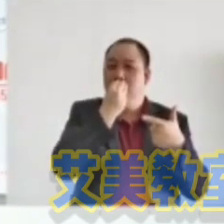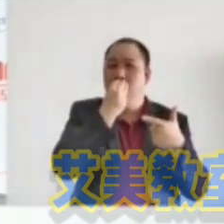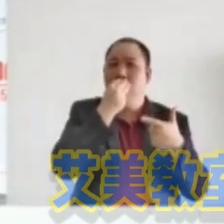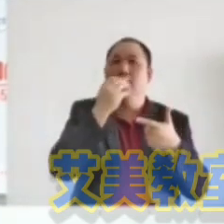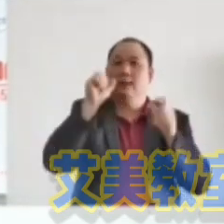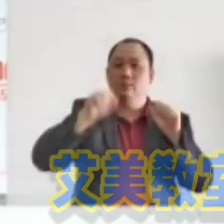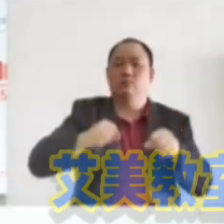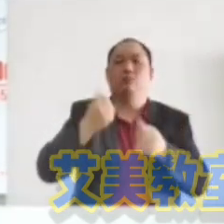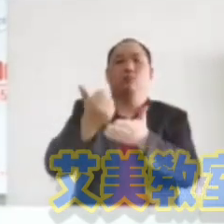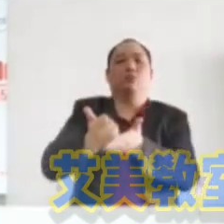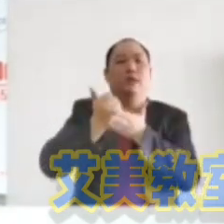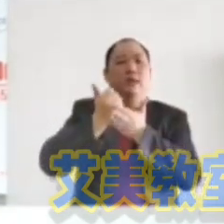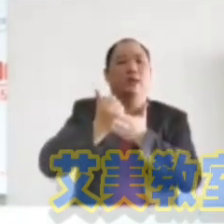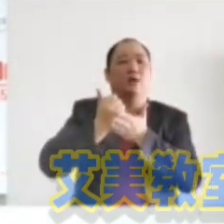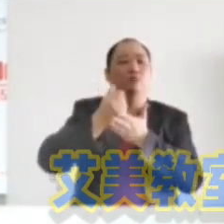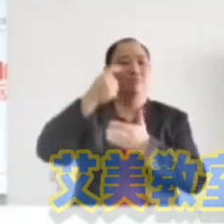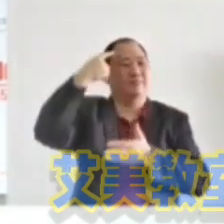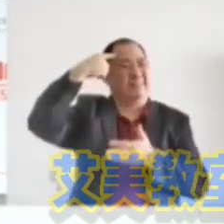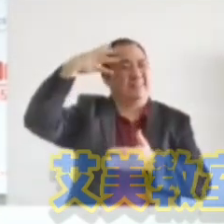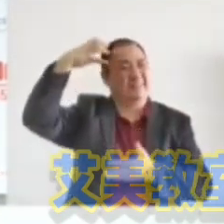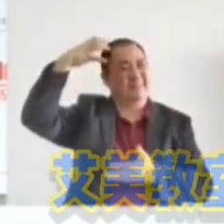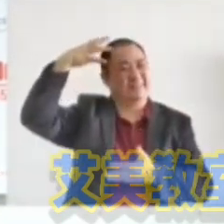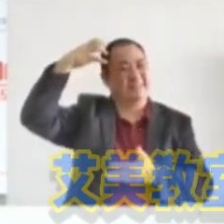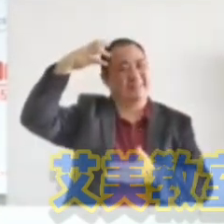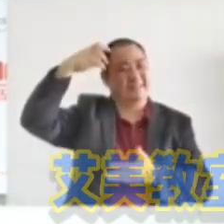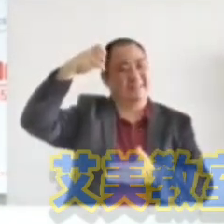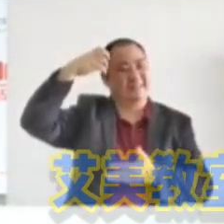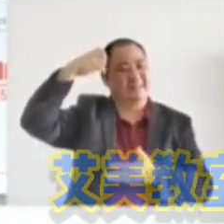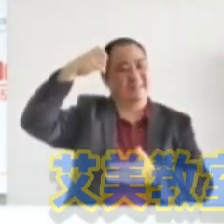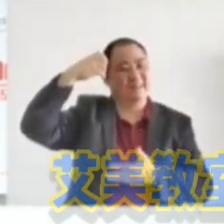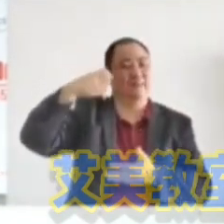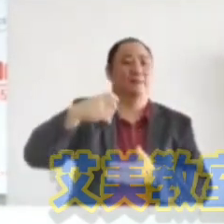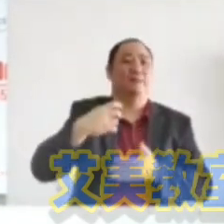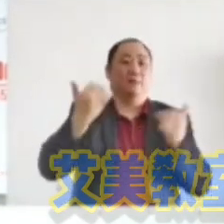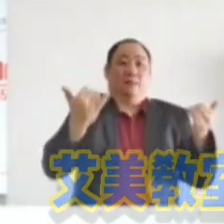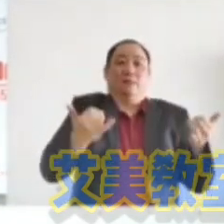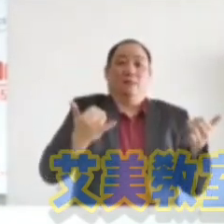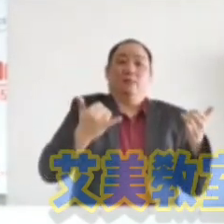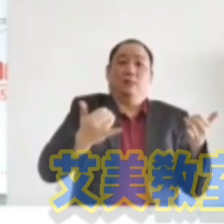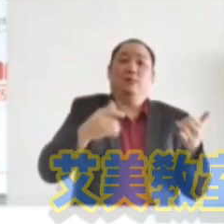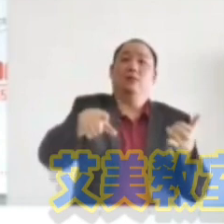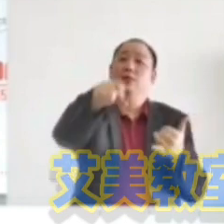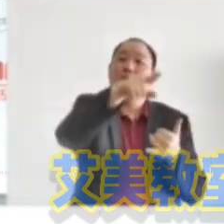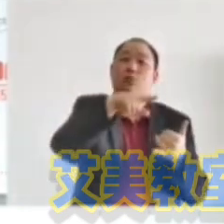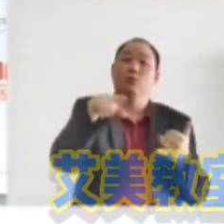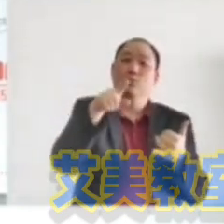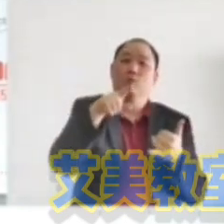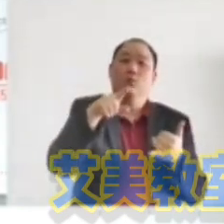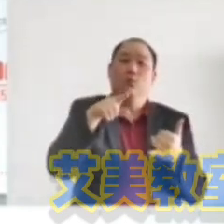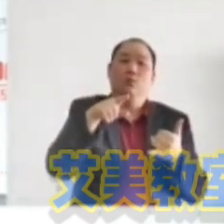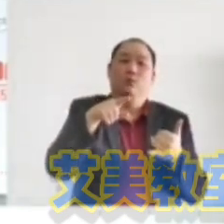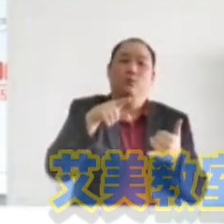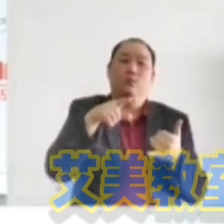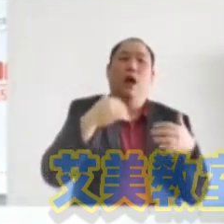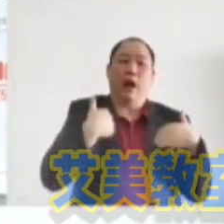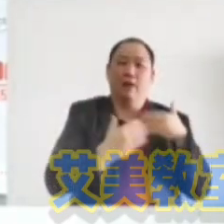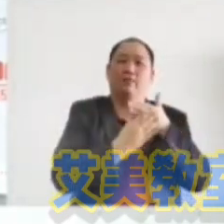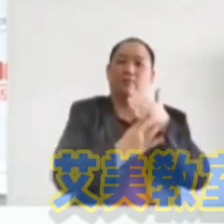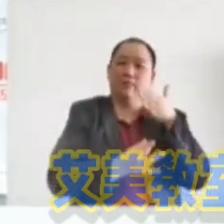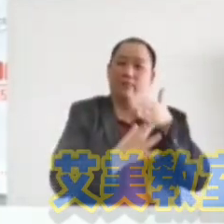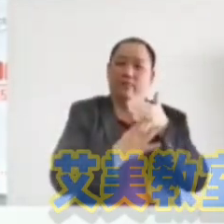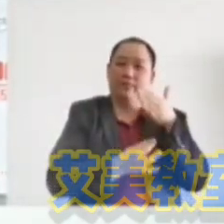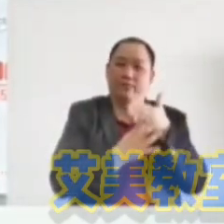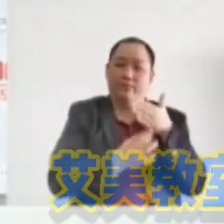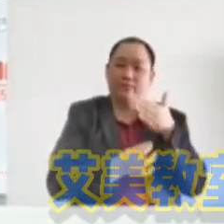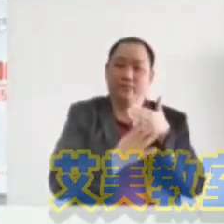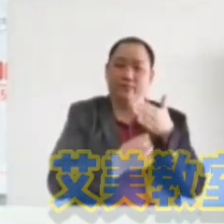名哦，治头痛的，而且它同时也是我们血中最好的气药。那如果今天你有